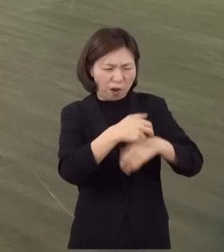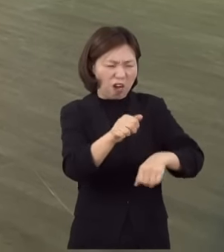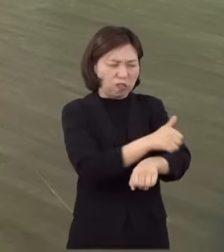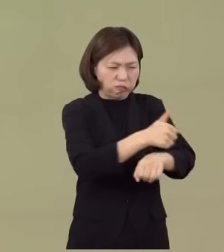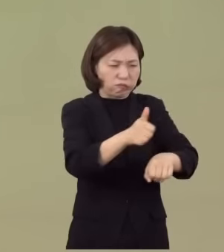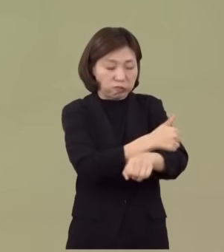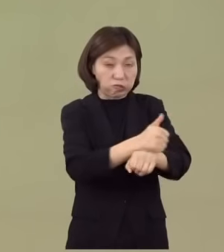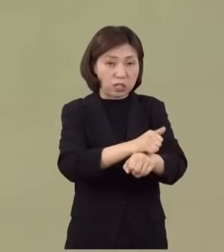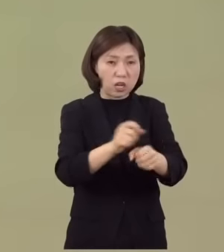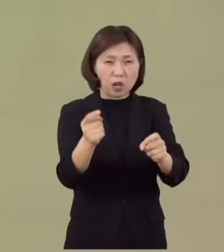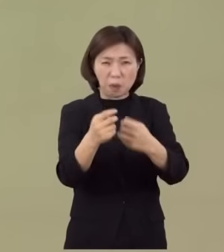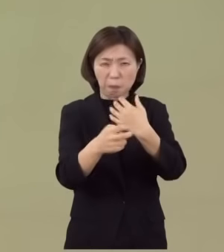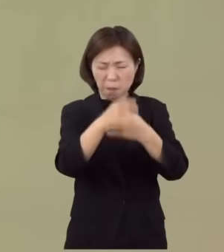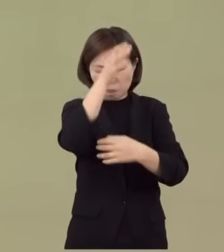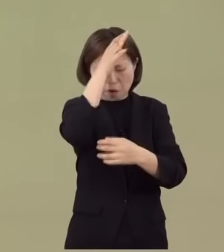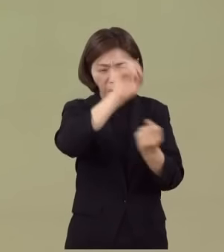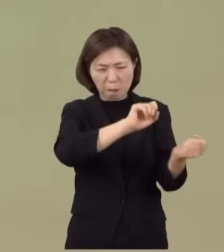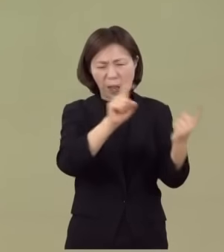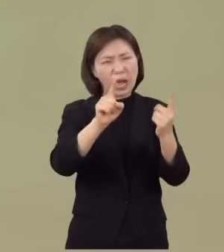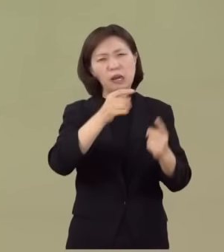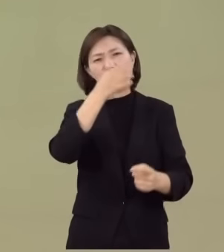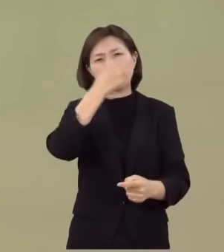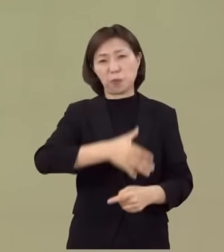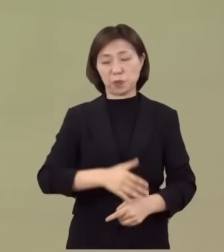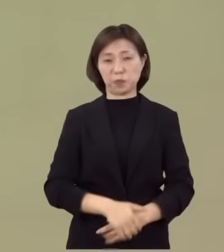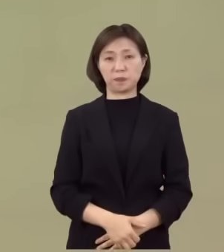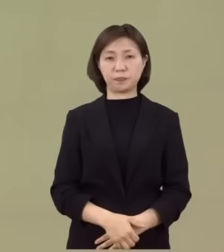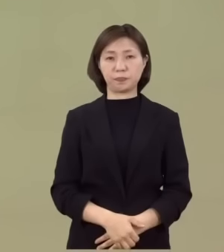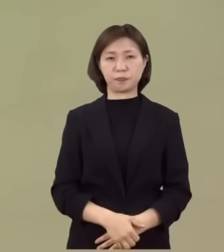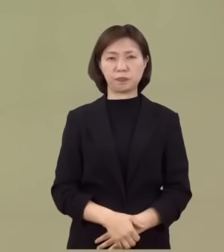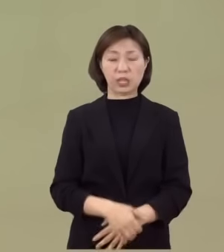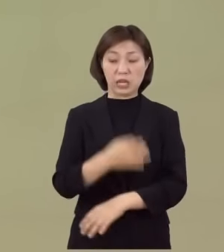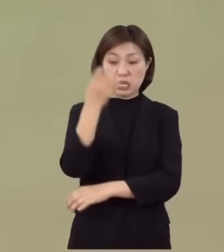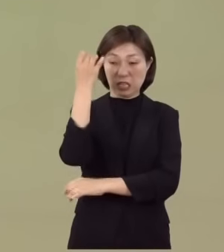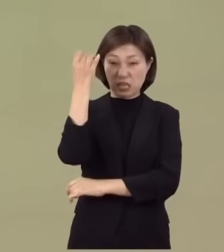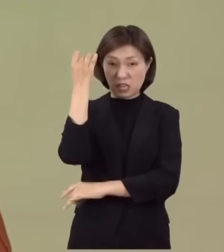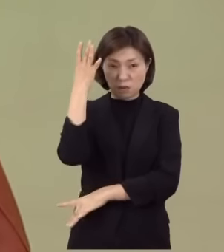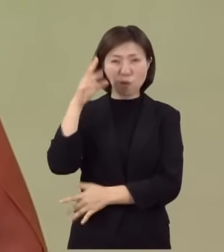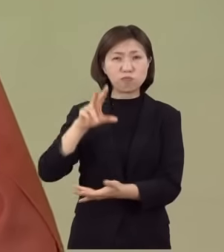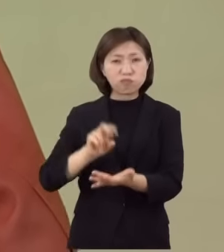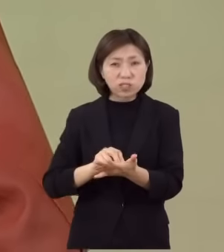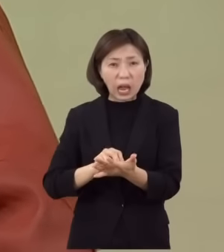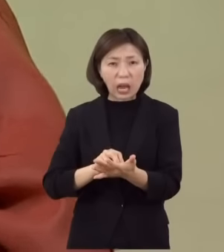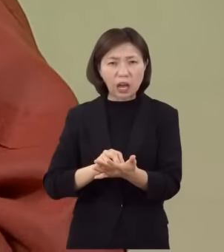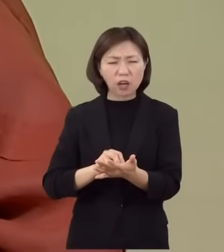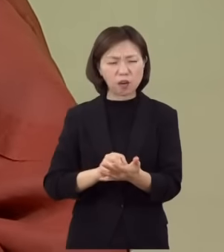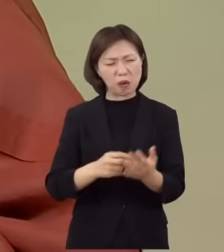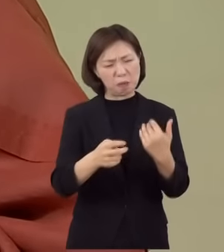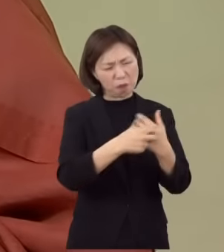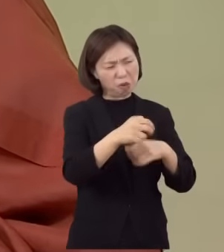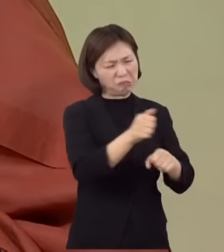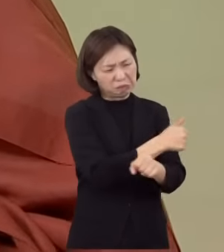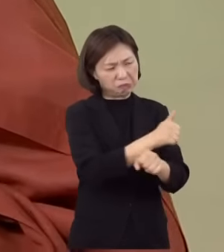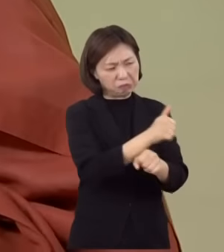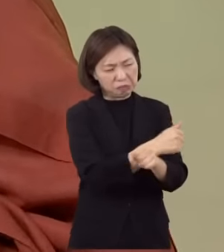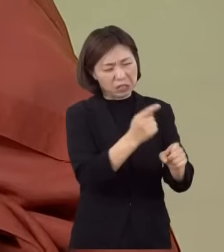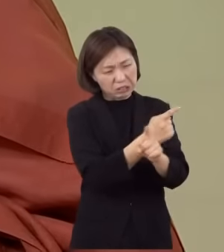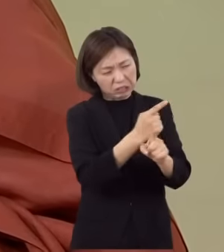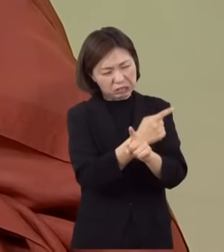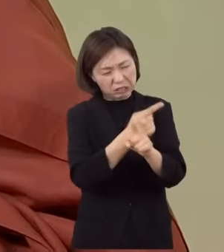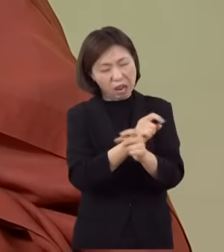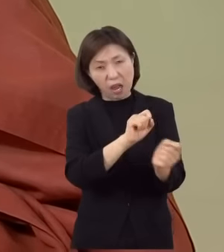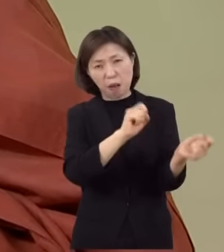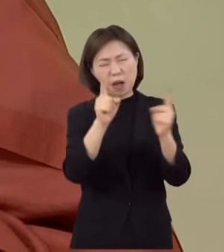어렵습니다 근본이 잘못되어 병을 얻은 것은 치료해도 낫기가 어렵다 근본이